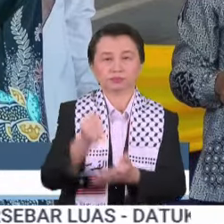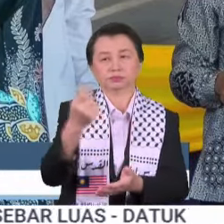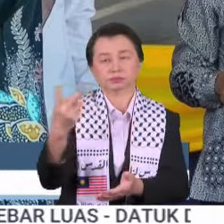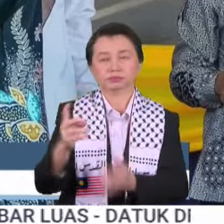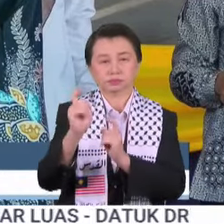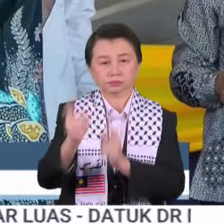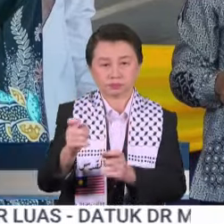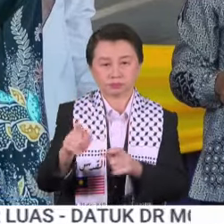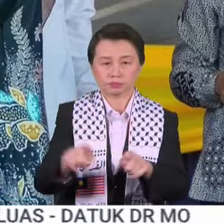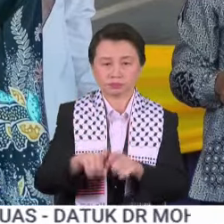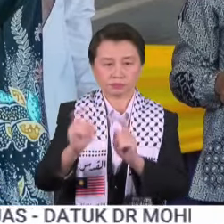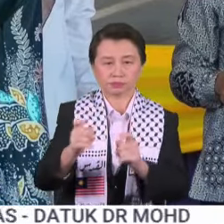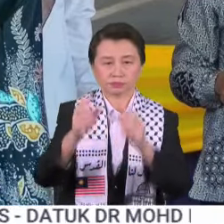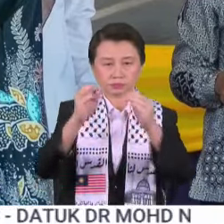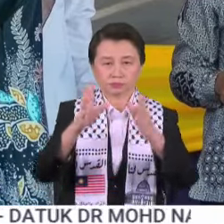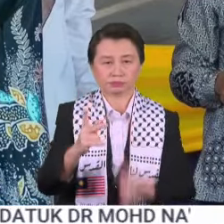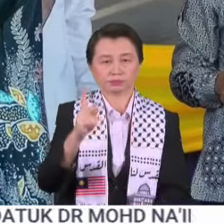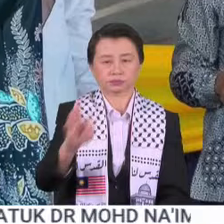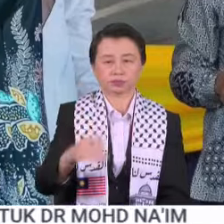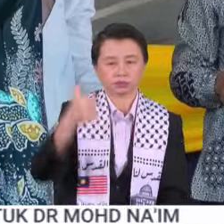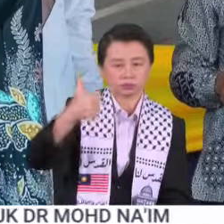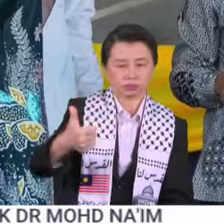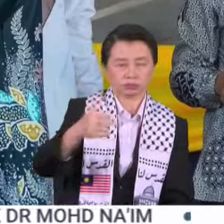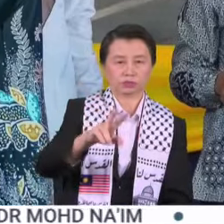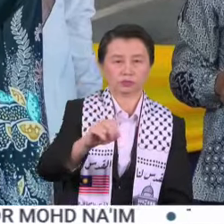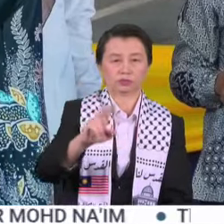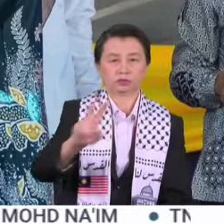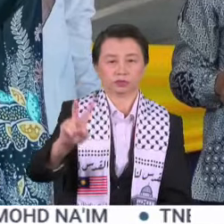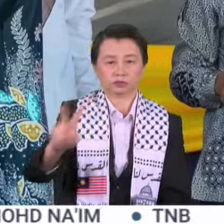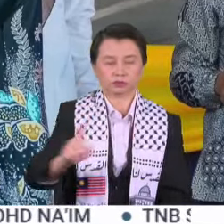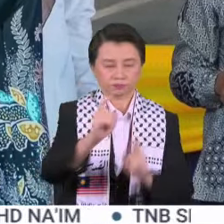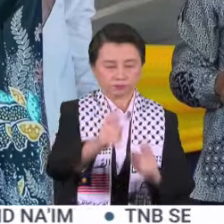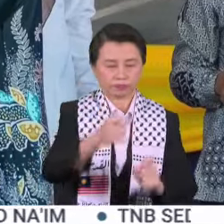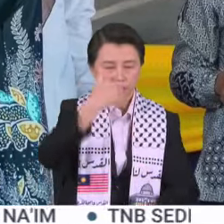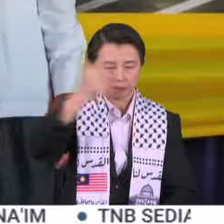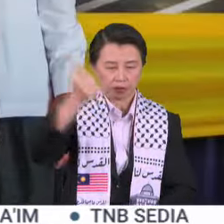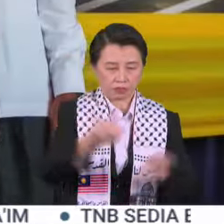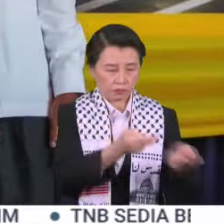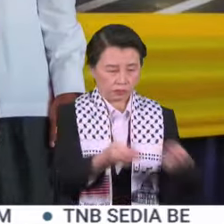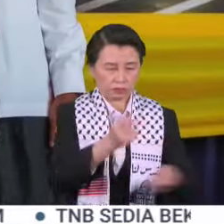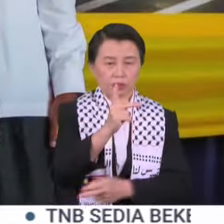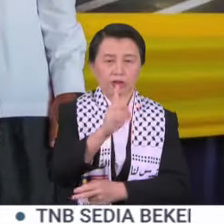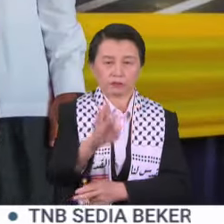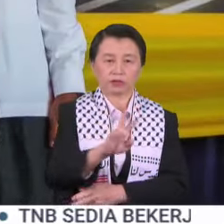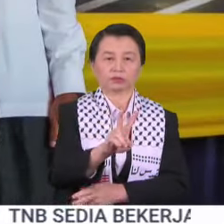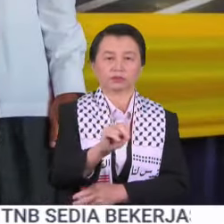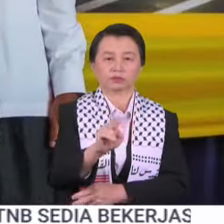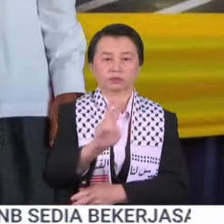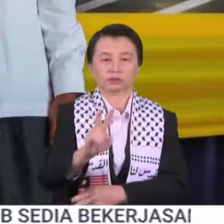anugerah termasuklah Anugerah Guru KAFA Cemerlang 2022, Anugerah Terbaik Pengurusan KAFA 2022 dan